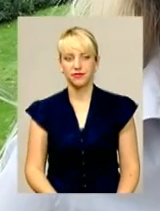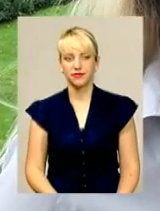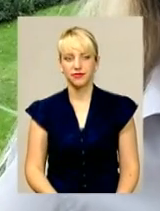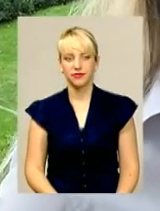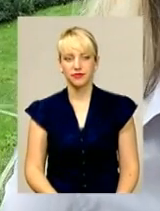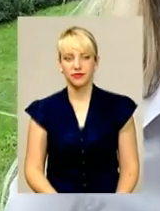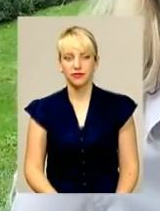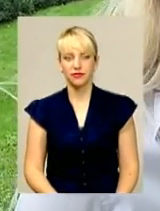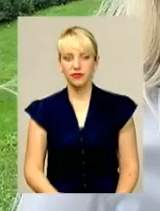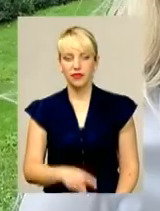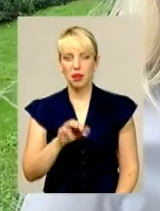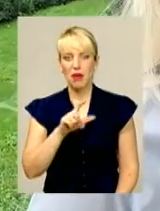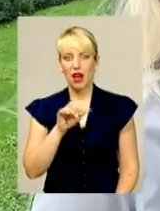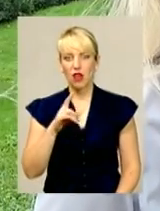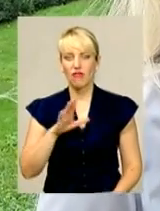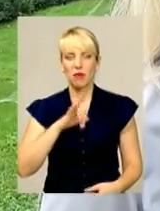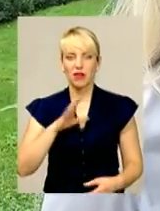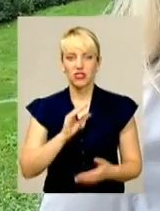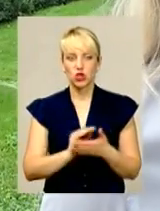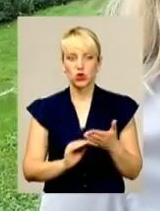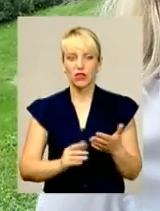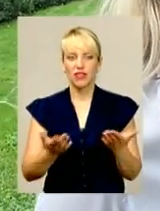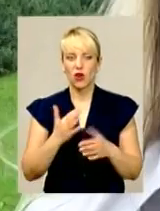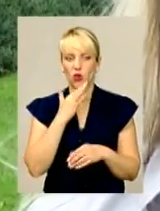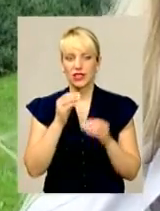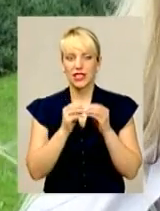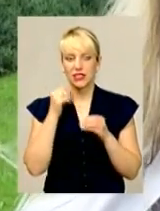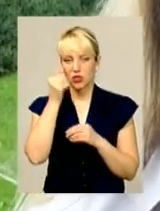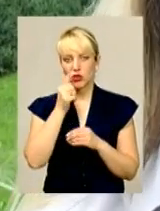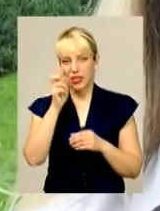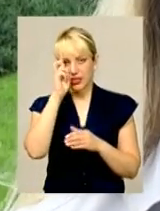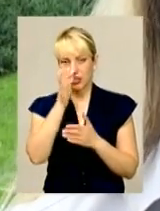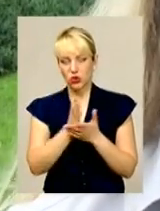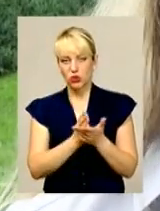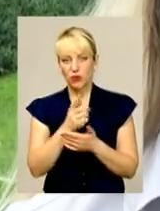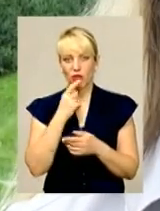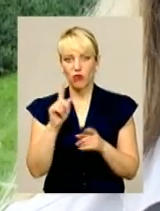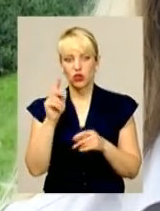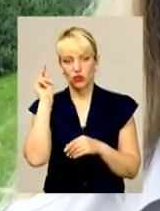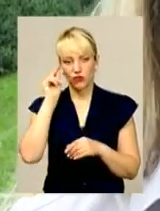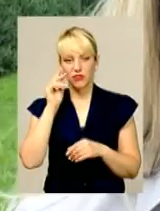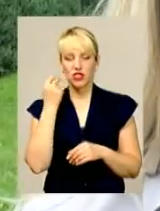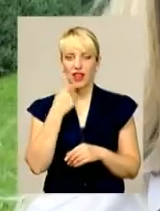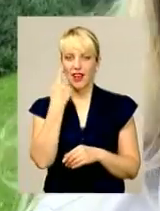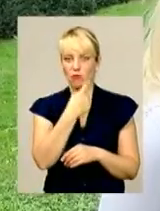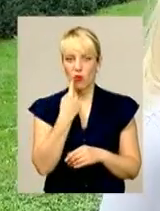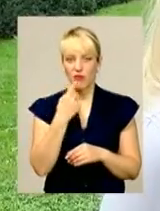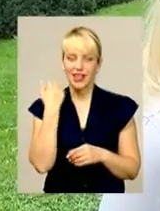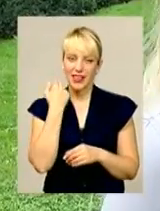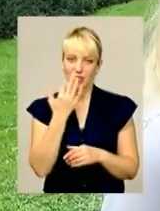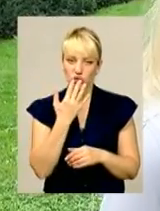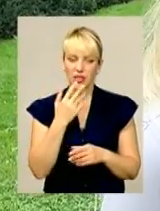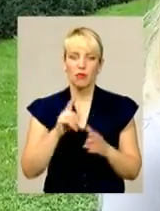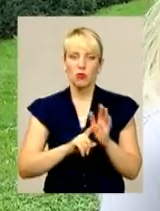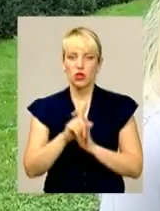сюжеті. Михайлова – колишня журналістка, у котрої вже десятилітній стаж держслужбовця. Каже, вивчення іноземної мови почалося зі школи.